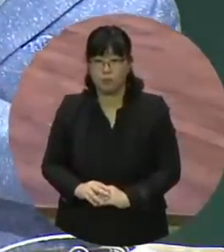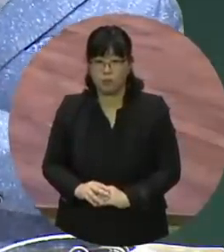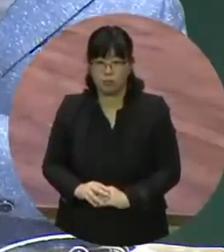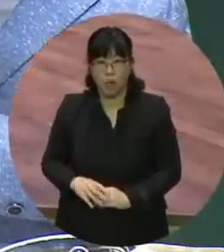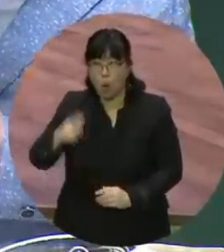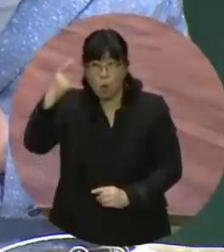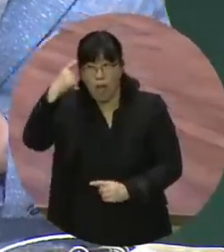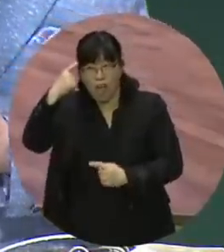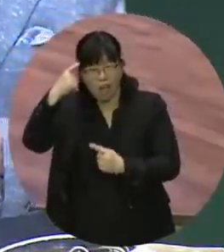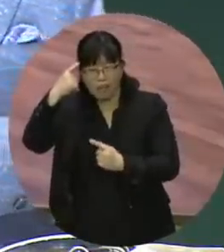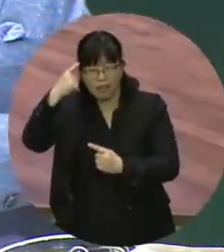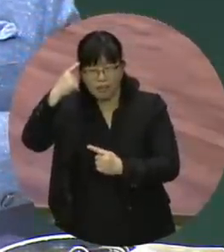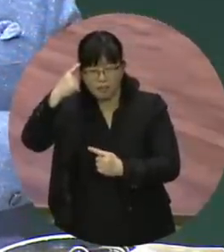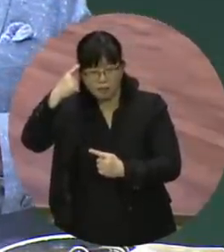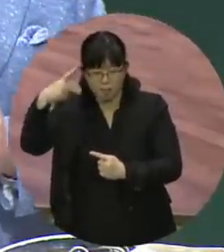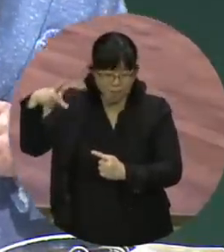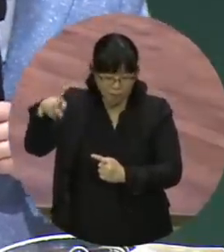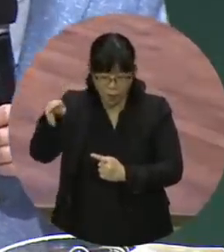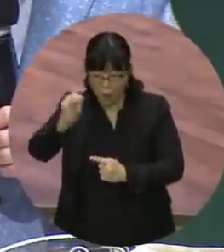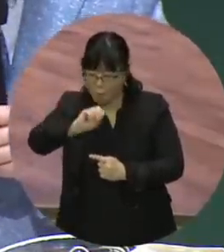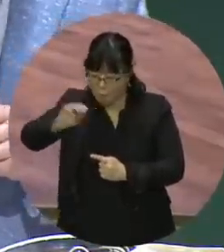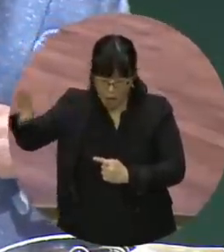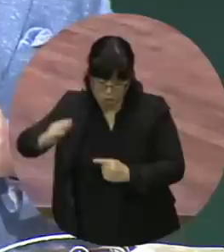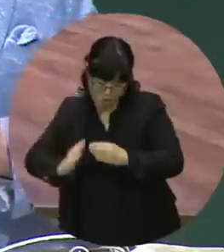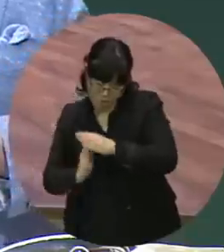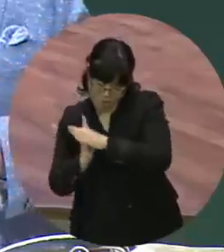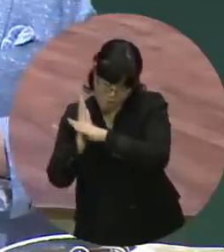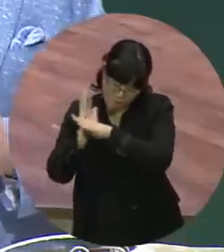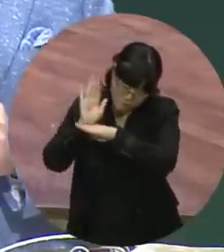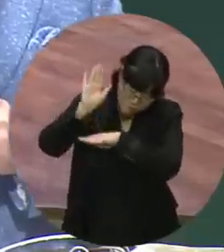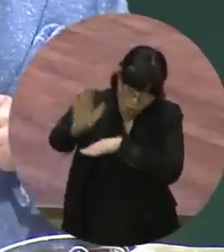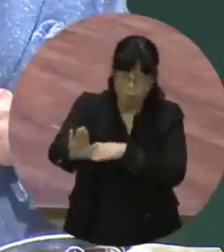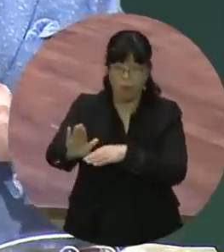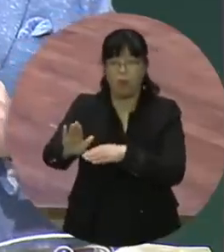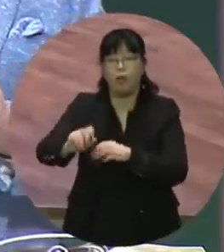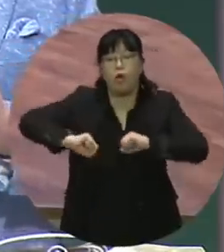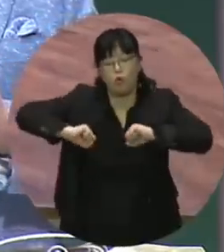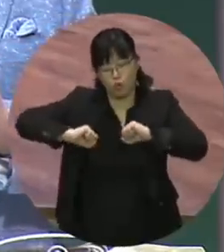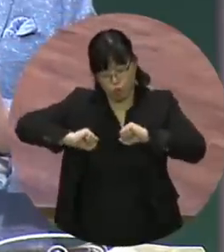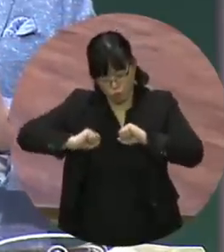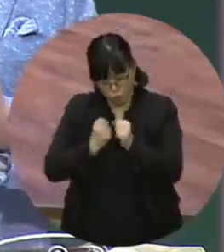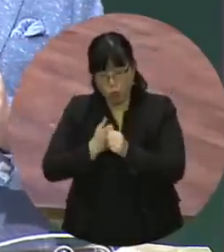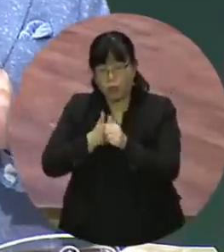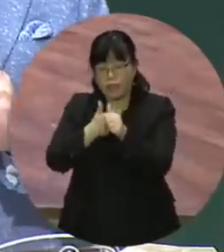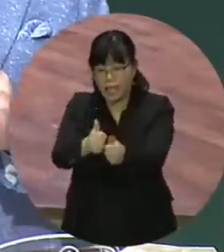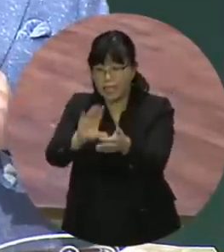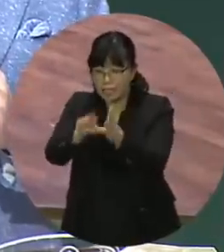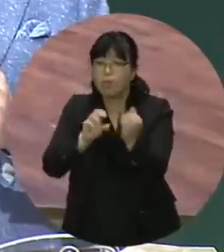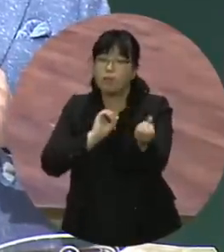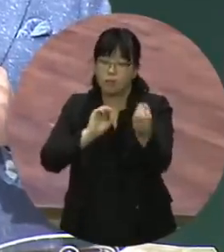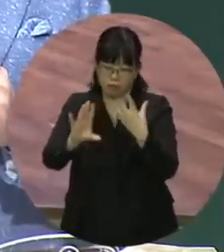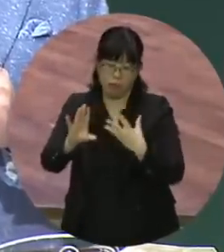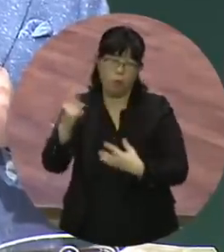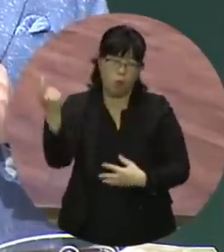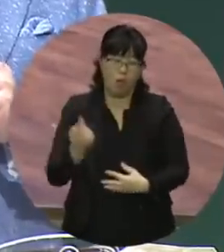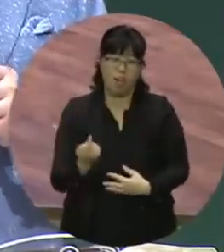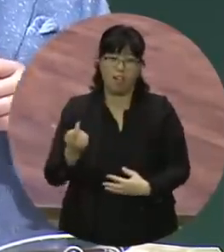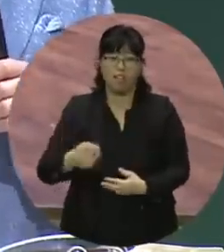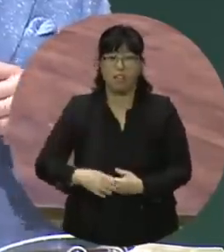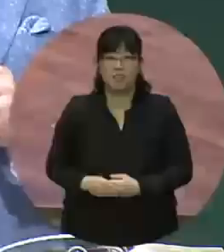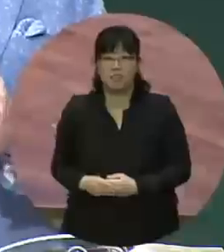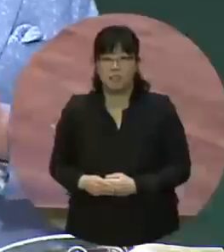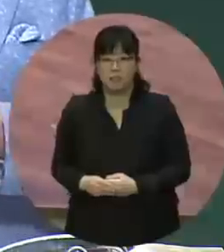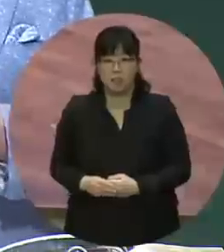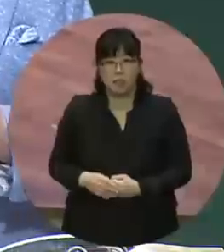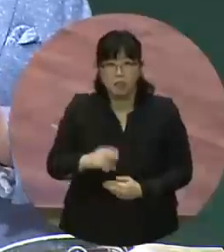뛰어넘어. 아멘. 여러분요. 순종. 그러니까 순종하는 사람을 서신다. 왜? 의심 따지는 거 다 십자